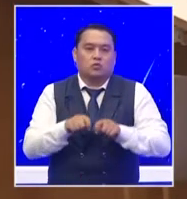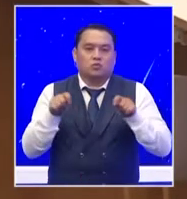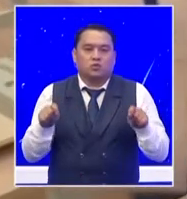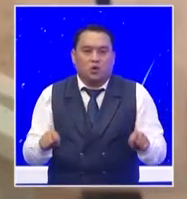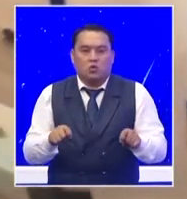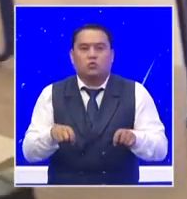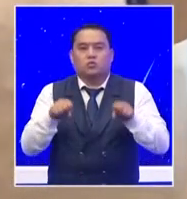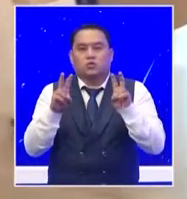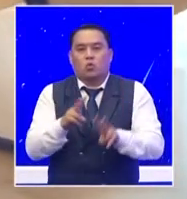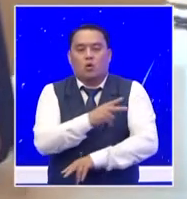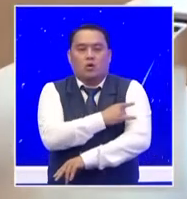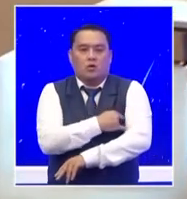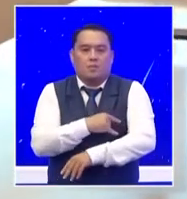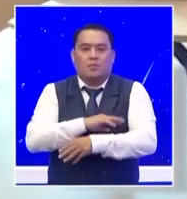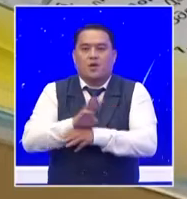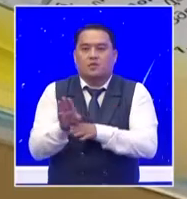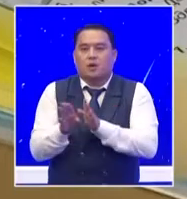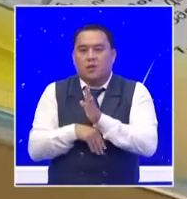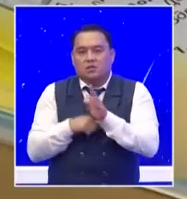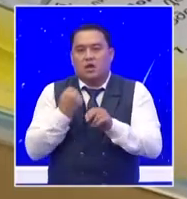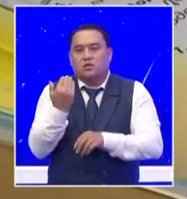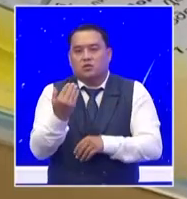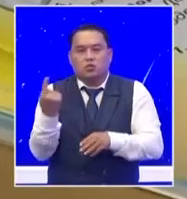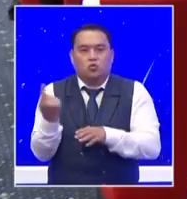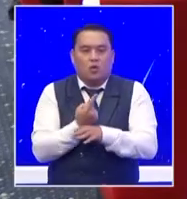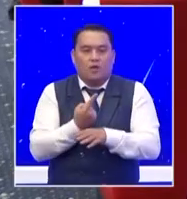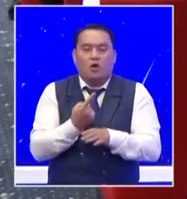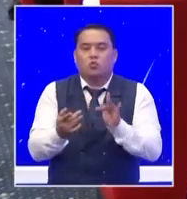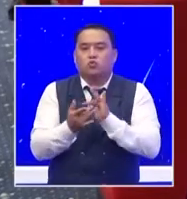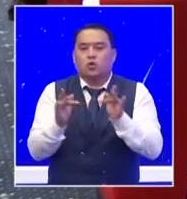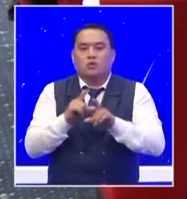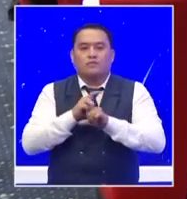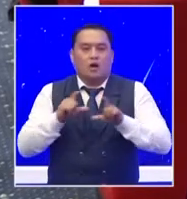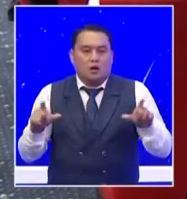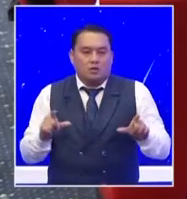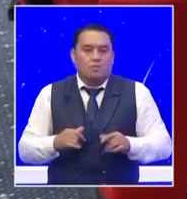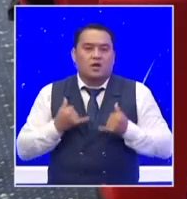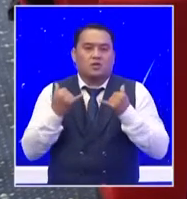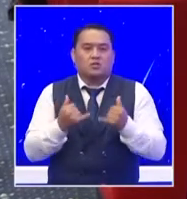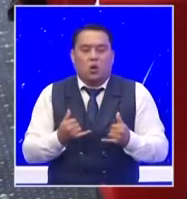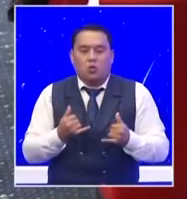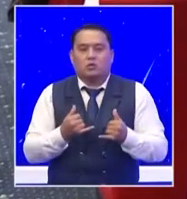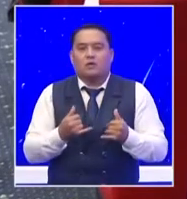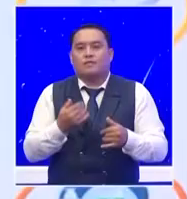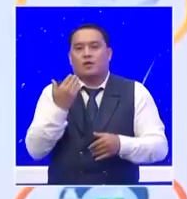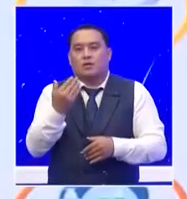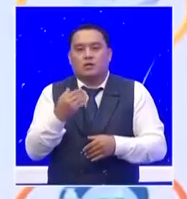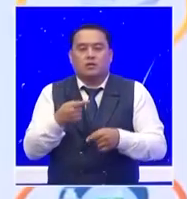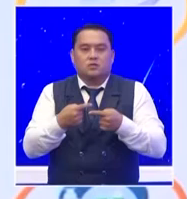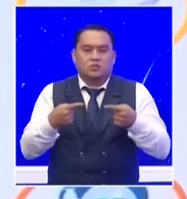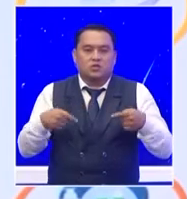специальные дежурные классы. Их безопасность – задача номер один. Учреждения образования будут оснащены туннелями, бактерицидными